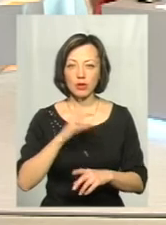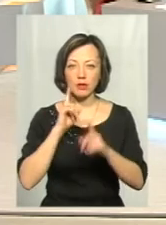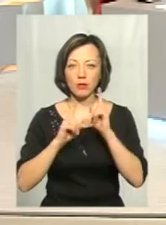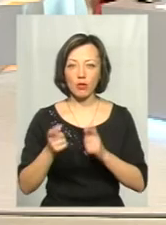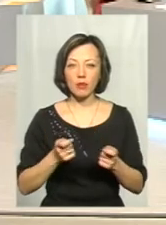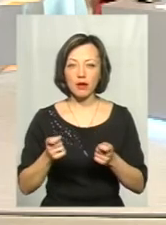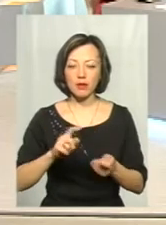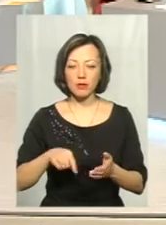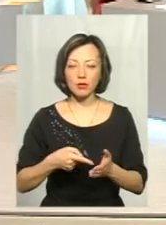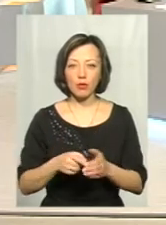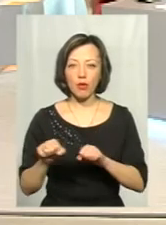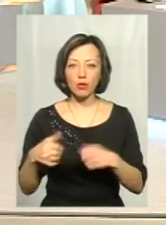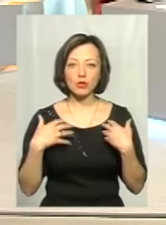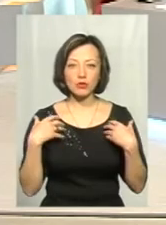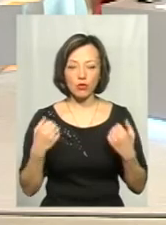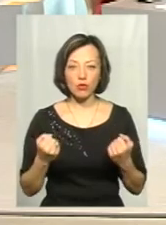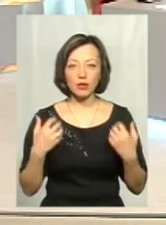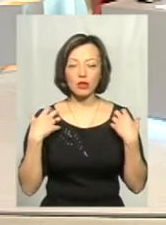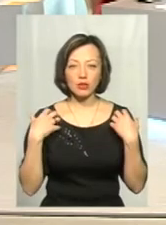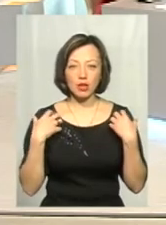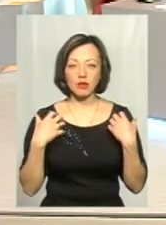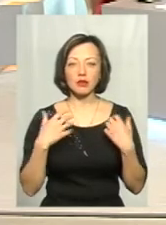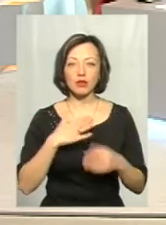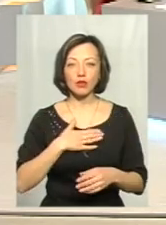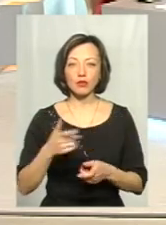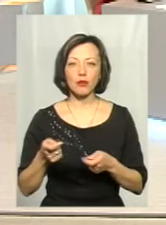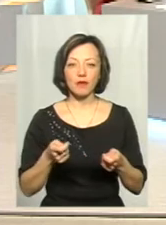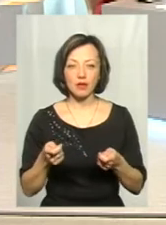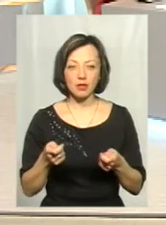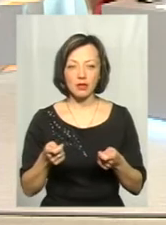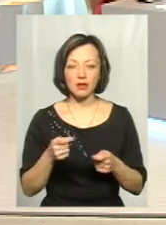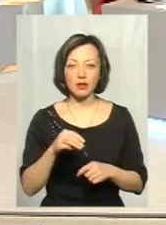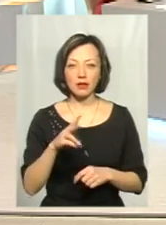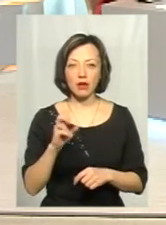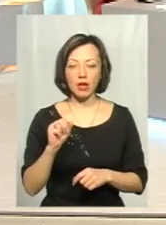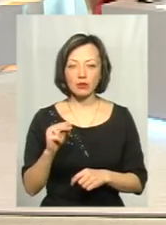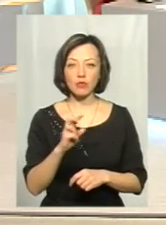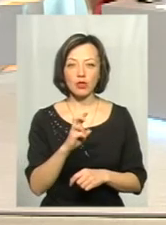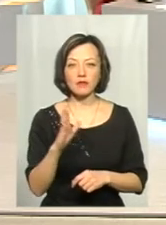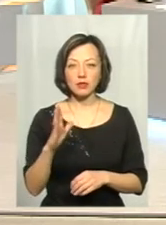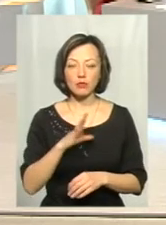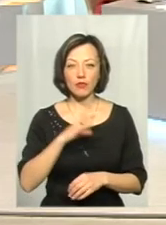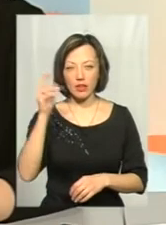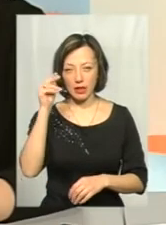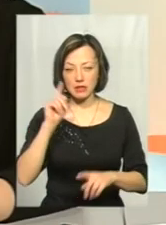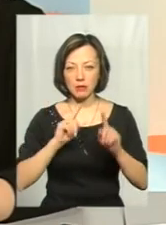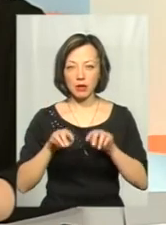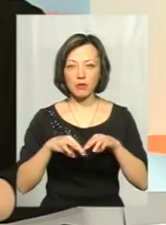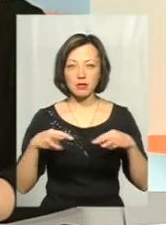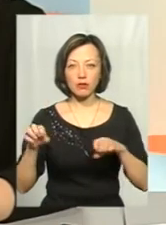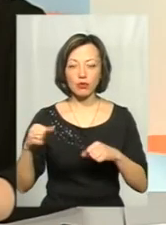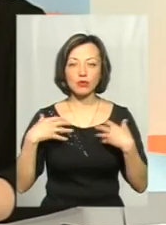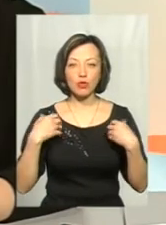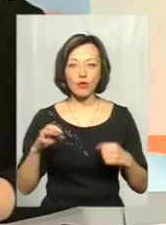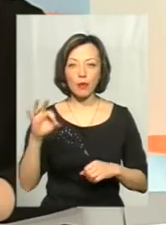управлінні міському охорони здоров'я. Начальник нашого управління Ткач Борис Васильович був на семінарі у Міністерстві охорони здоров'я з